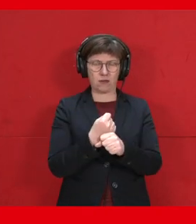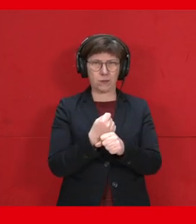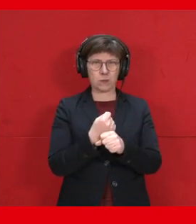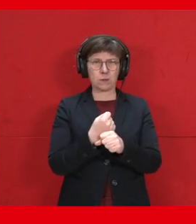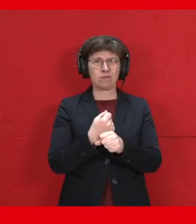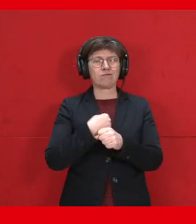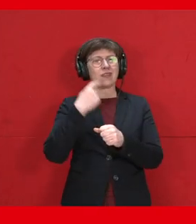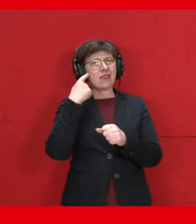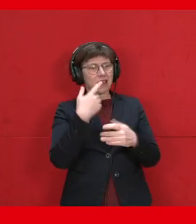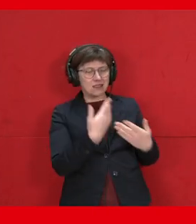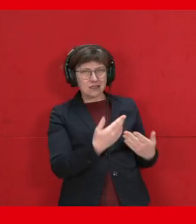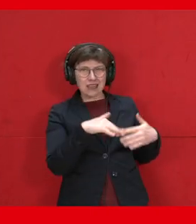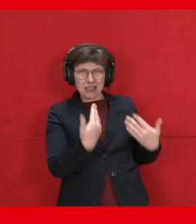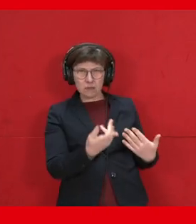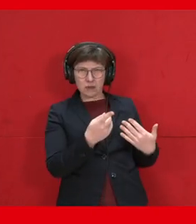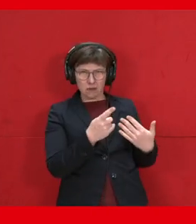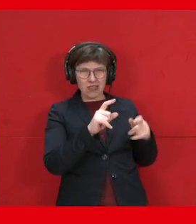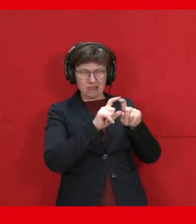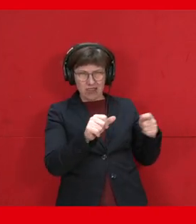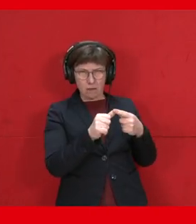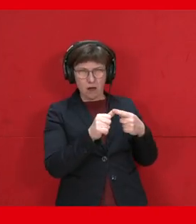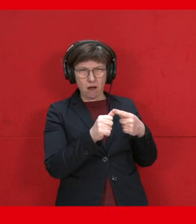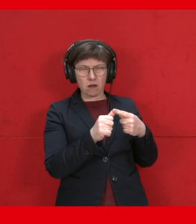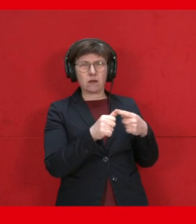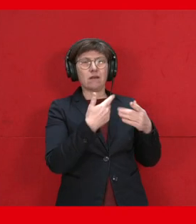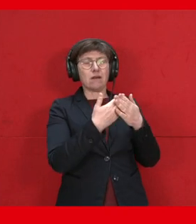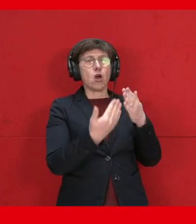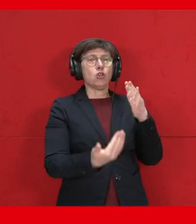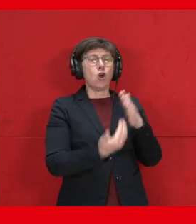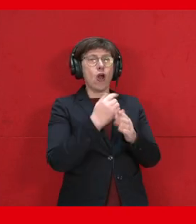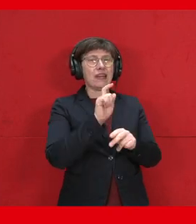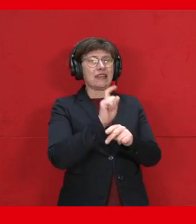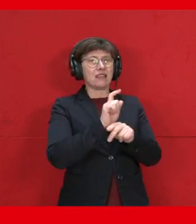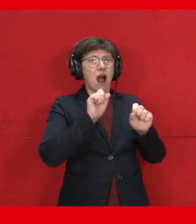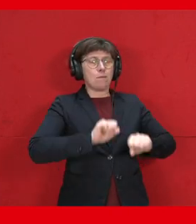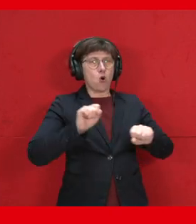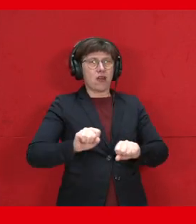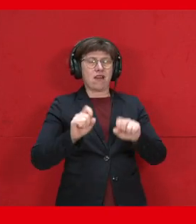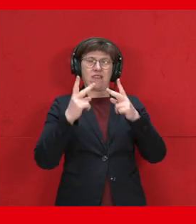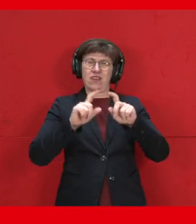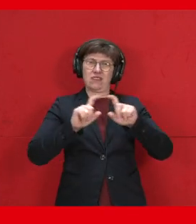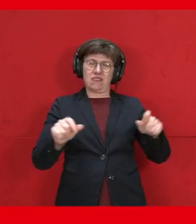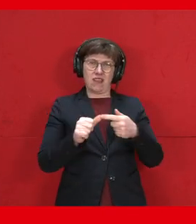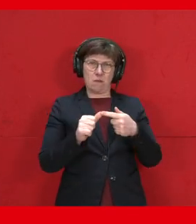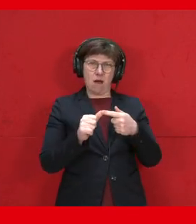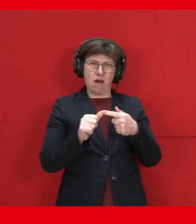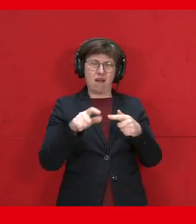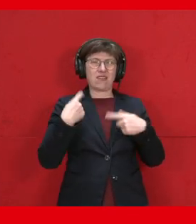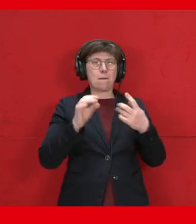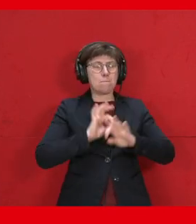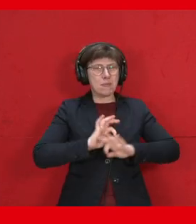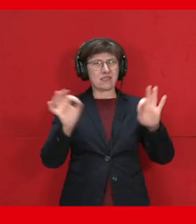finde also, auch dort gibt es etwas zu tun. Und auch dort spielen die neuen digitalen Möglichkeiten eine große Rolle, wenn wir eine